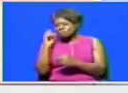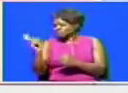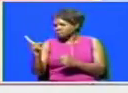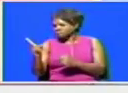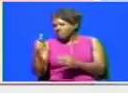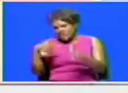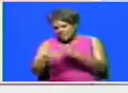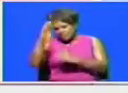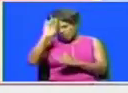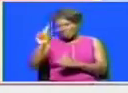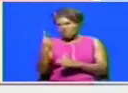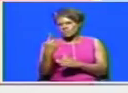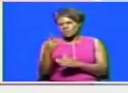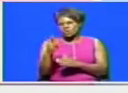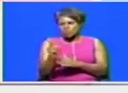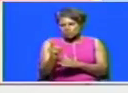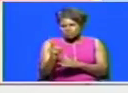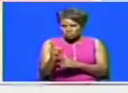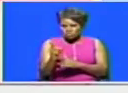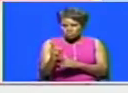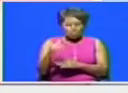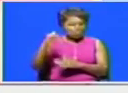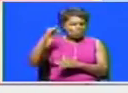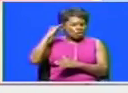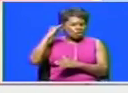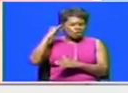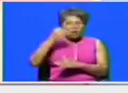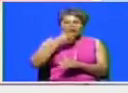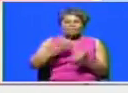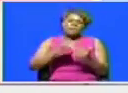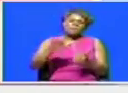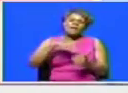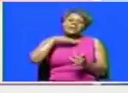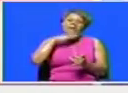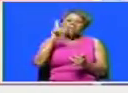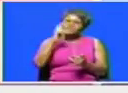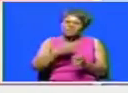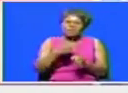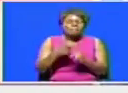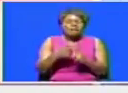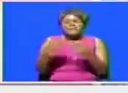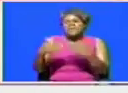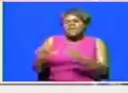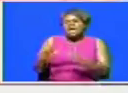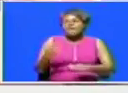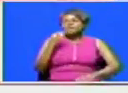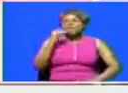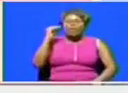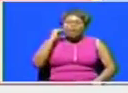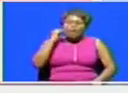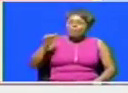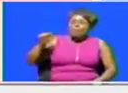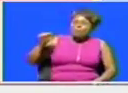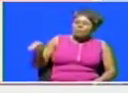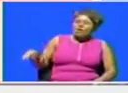club kwanza. Haujaaga. Alafu baadaye unapigiwa simu mume wako ameaga lakini alitoka nyumbani saa ngapi? Asubuhi mapema akienda